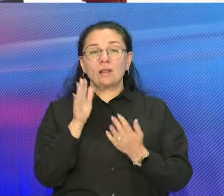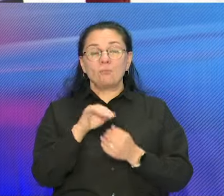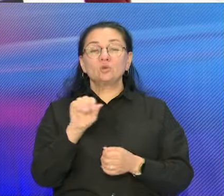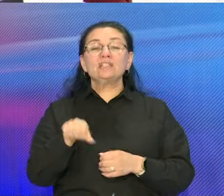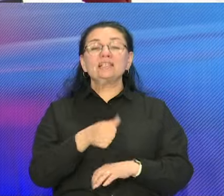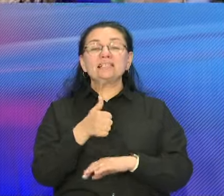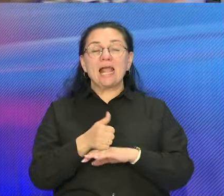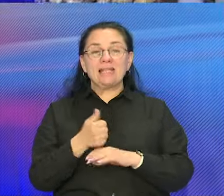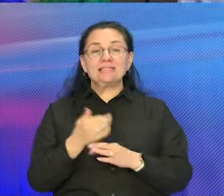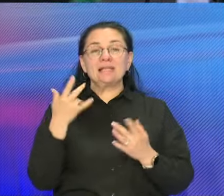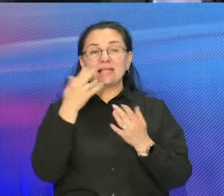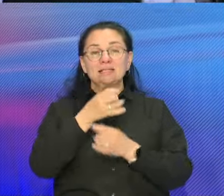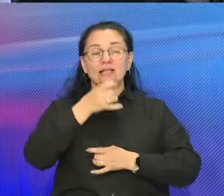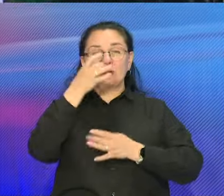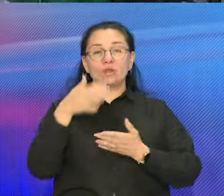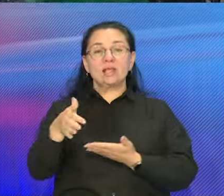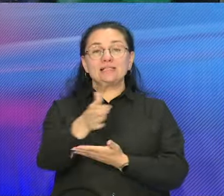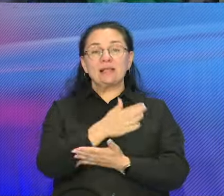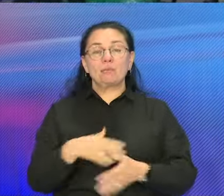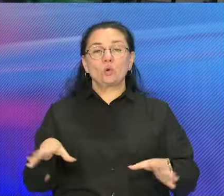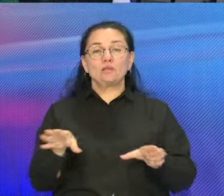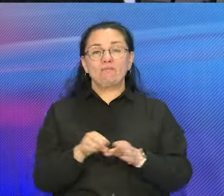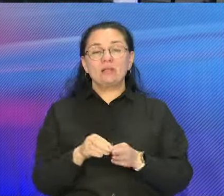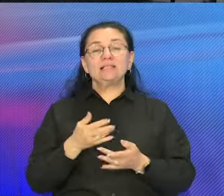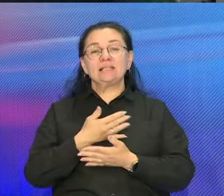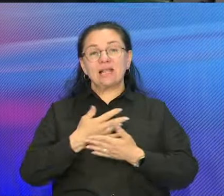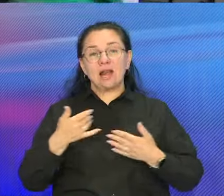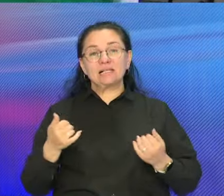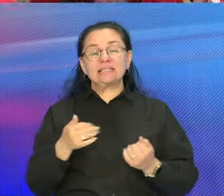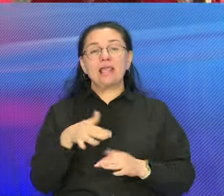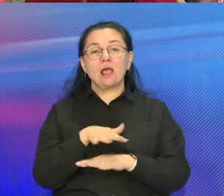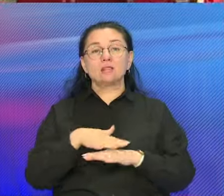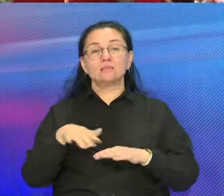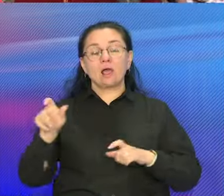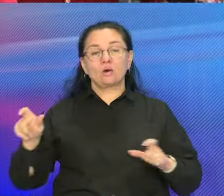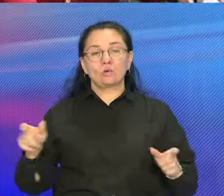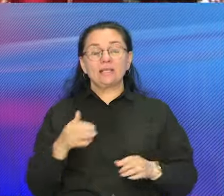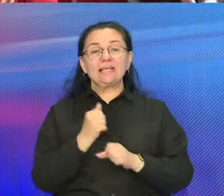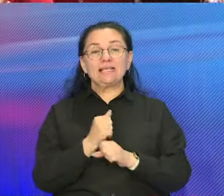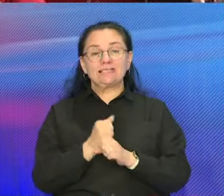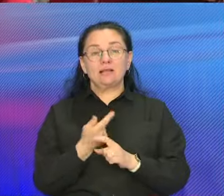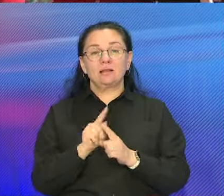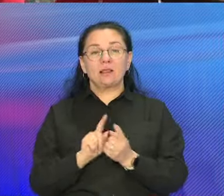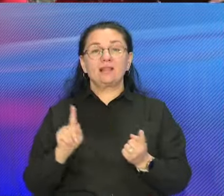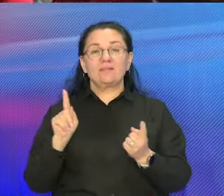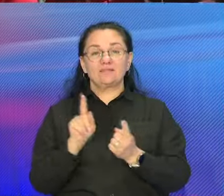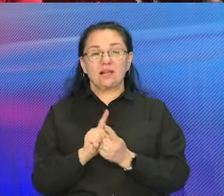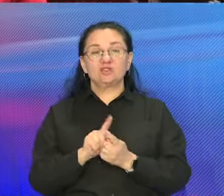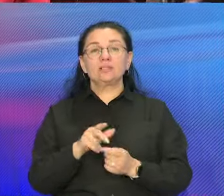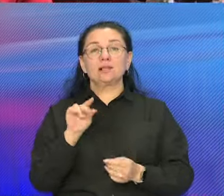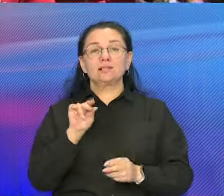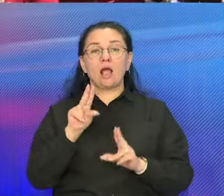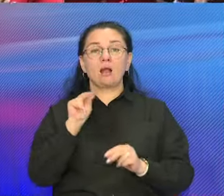НАЦІЯНАЛЬНЫСТІЙ ЗБЯРАЙ РАЗАМ ПРАСТАВНІКОВ РОЗНЫХ НАРОДАВ І ТРЕБА АЗНАЧЫТЬ ЗРОВІТЬ ГЭТУ СУСТРЕЧУ СА ЗНАКАМ ЯКАСТІ